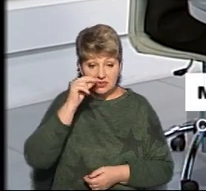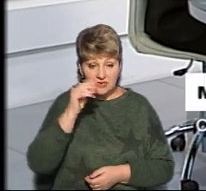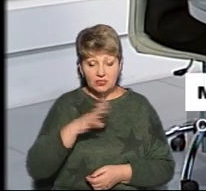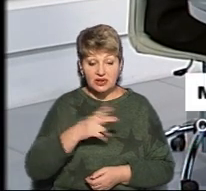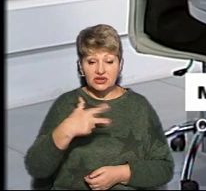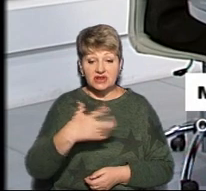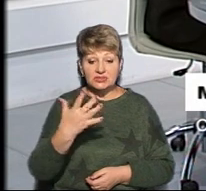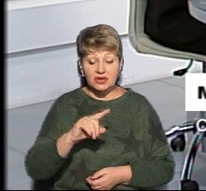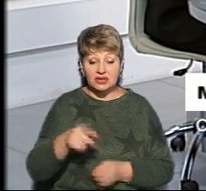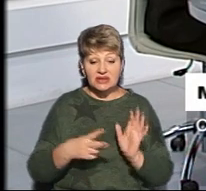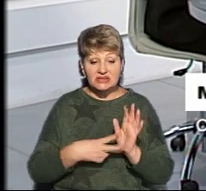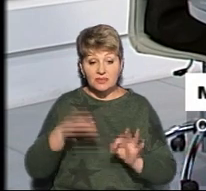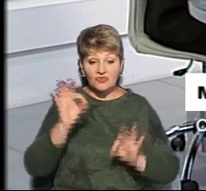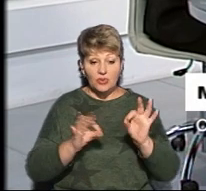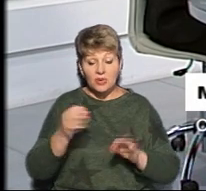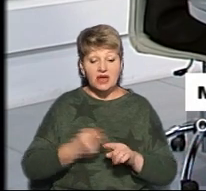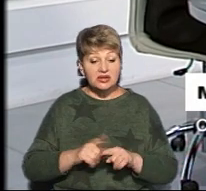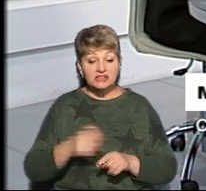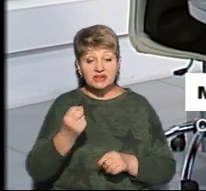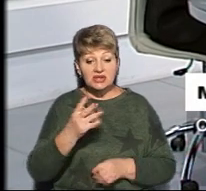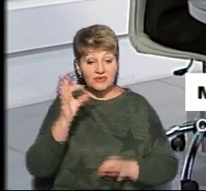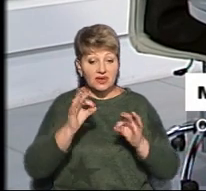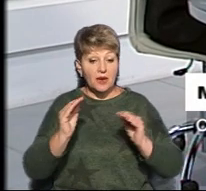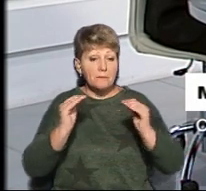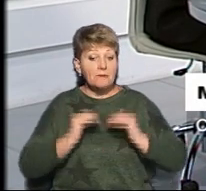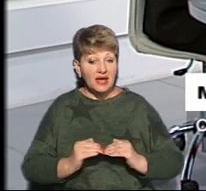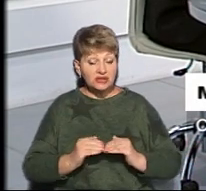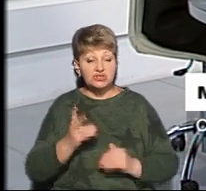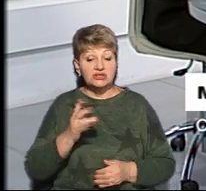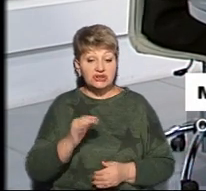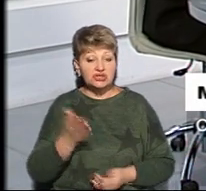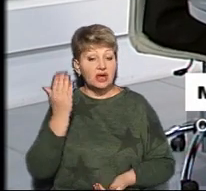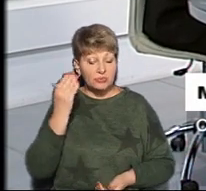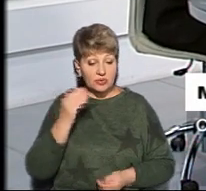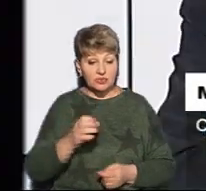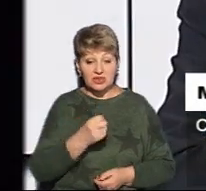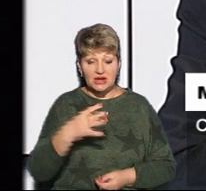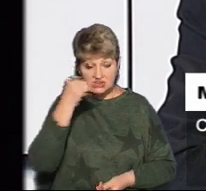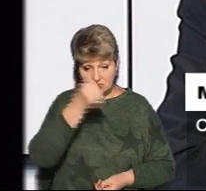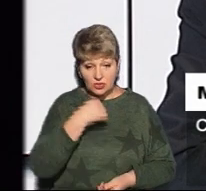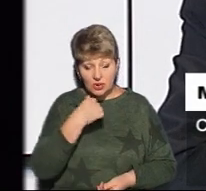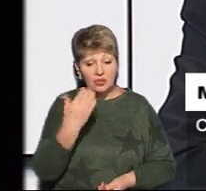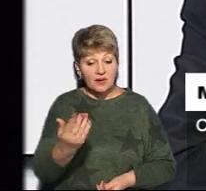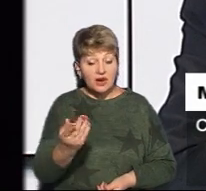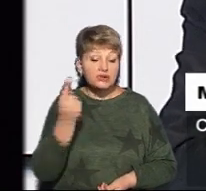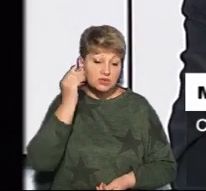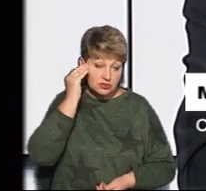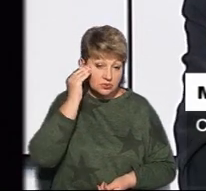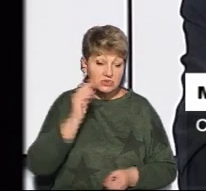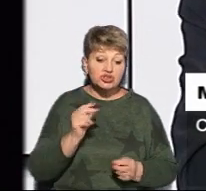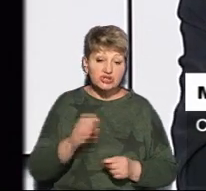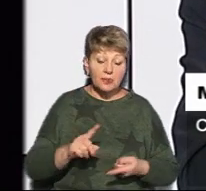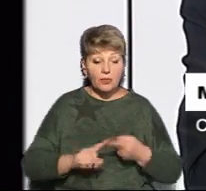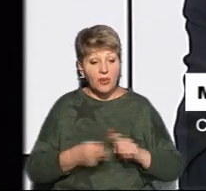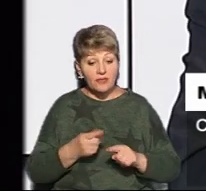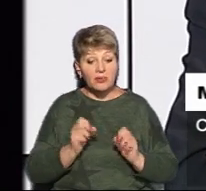склала 35,7%. Це на 13% менше, ніж на минулих місцевих виборах 2015 року. На вашу думку, з чим це пов'язано? І як